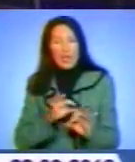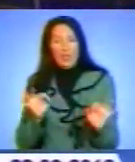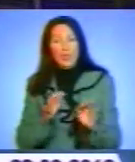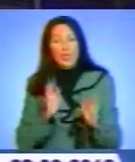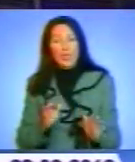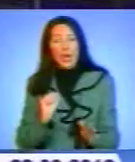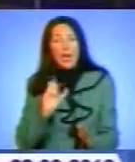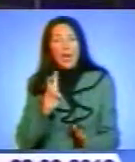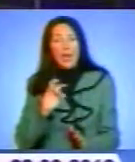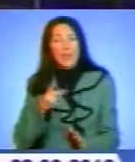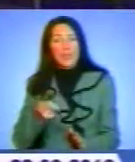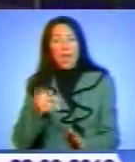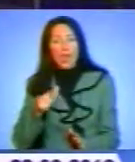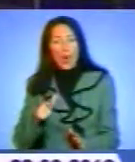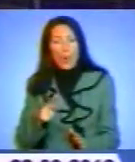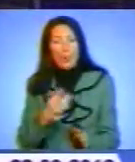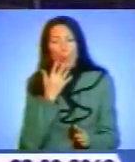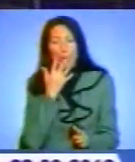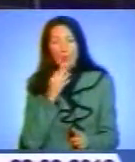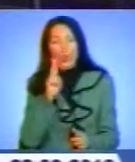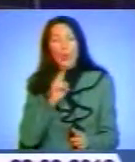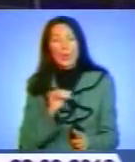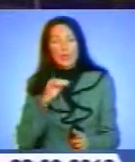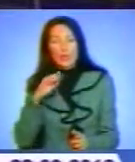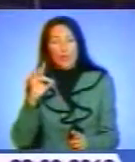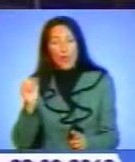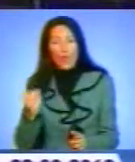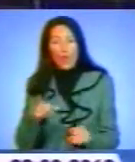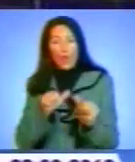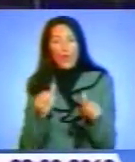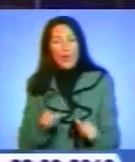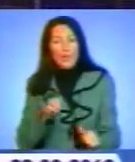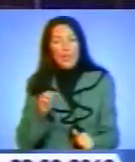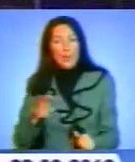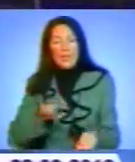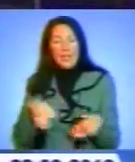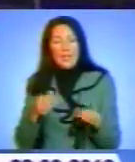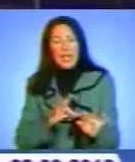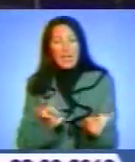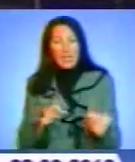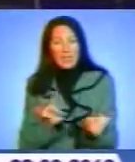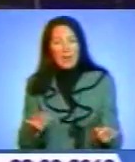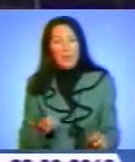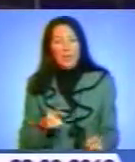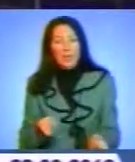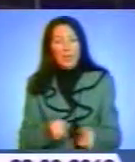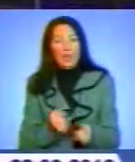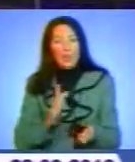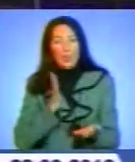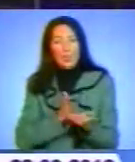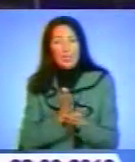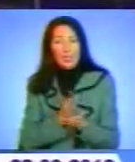аналоговому мовленні. У цифровому форматі ТТБ не надає жодної реклами, в тому числі політичної.